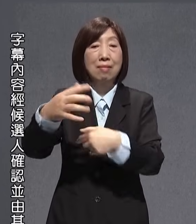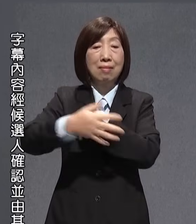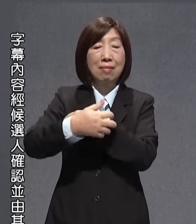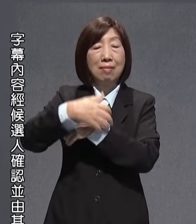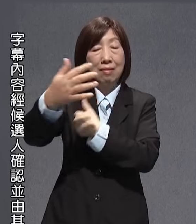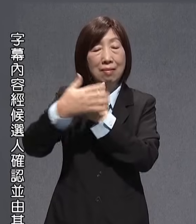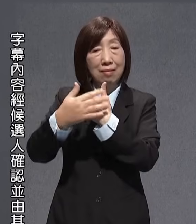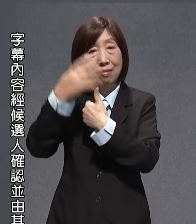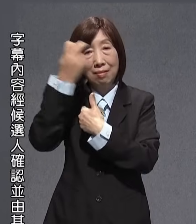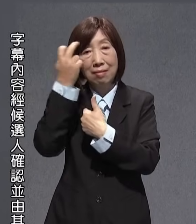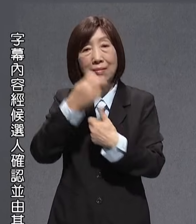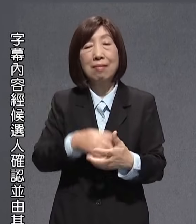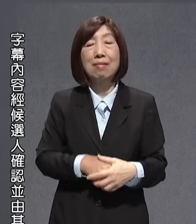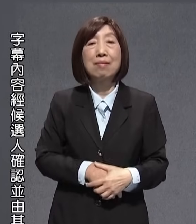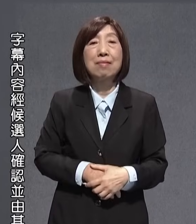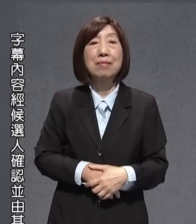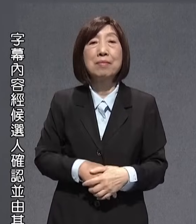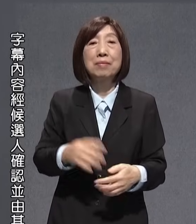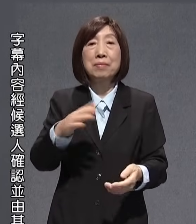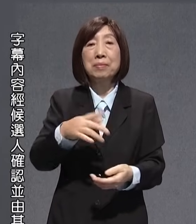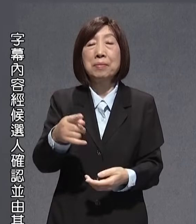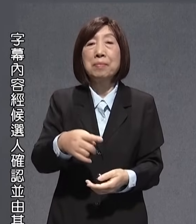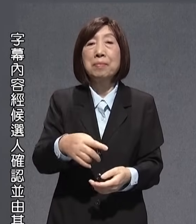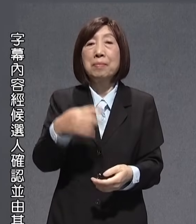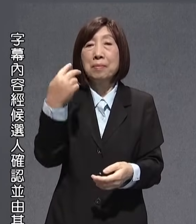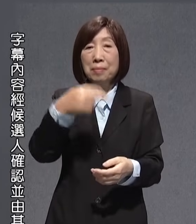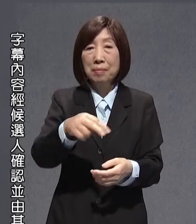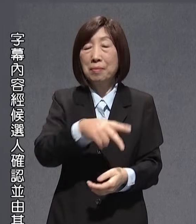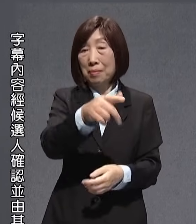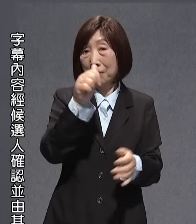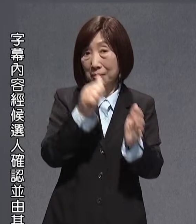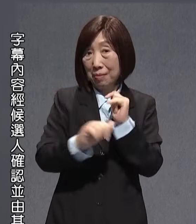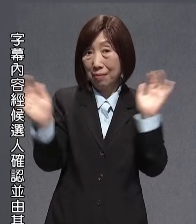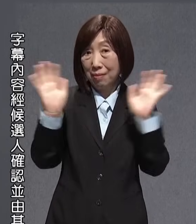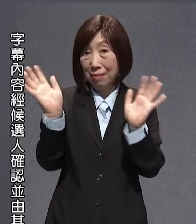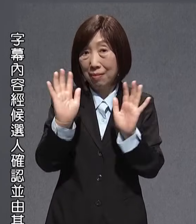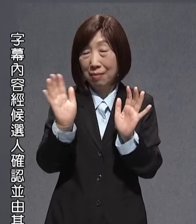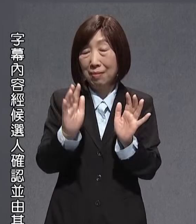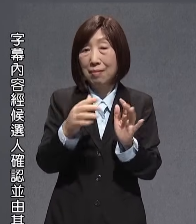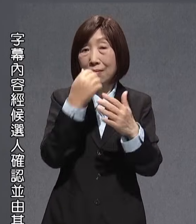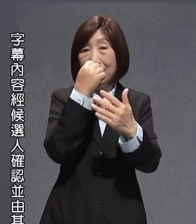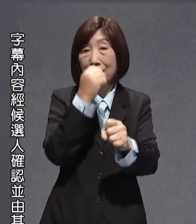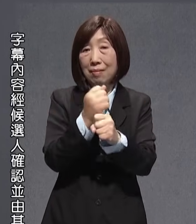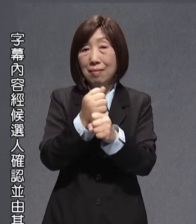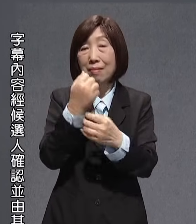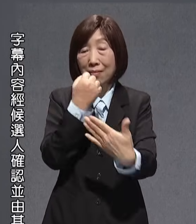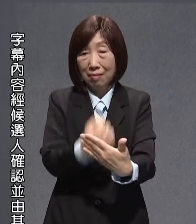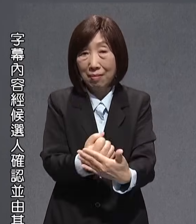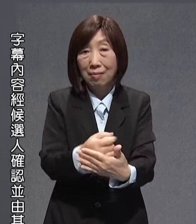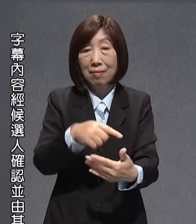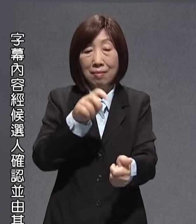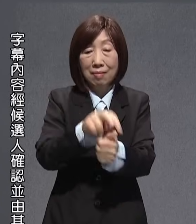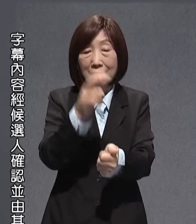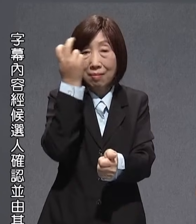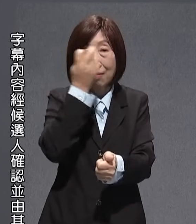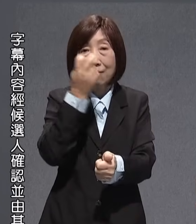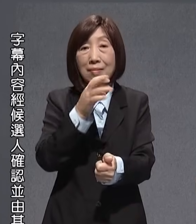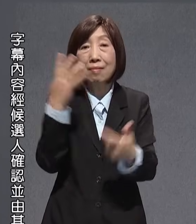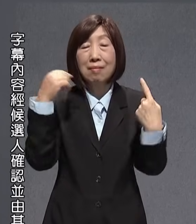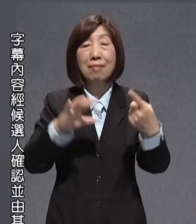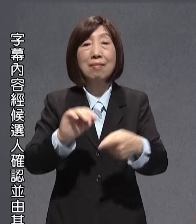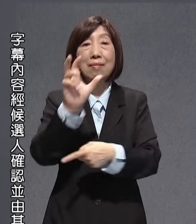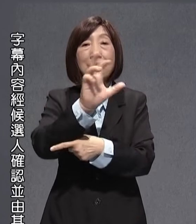走。啊，提高育婴留职的津贴，本来是80%的投保薪资，起码我的全